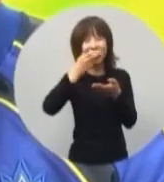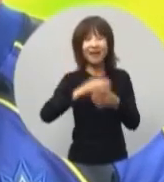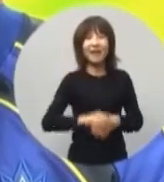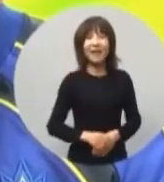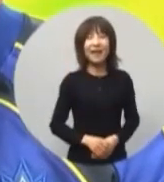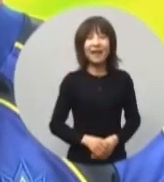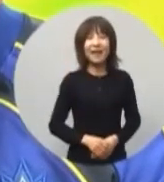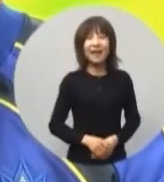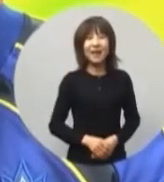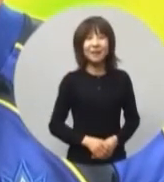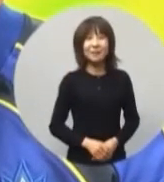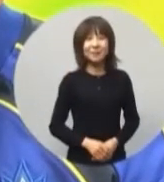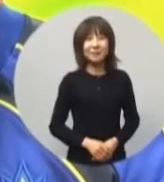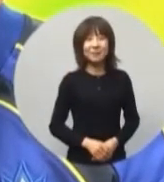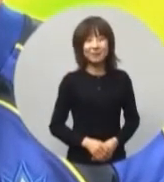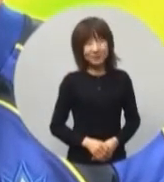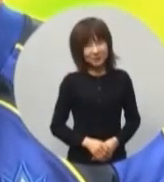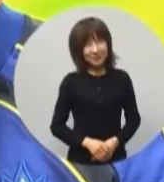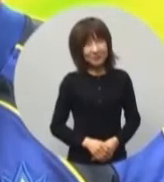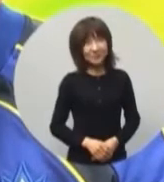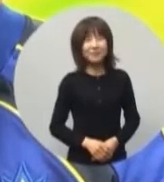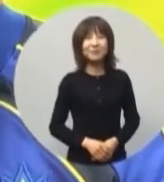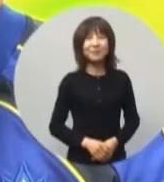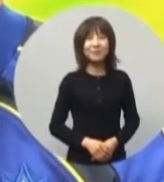で、そう